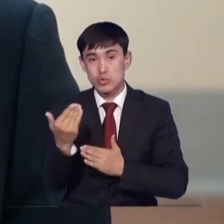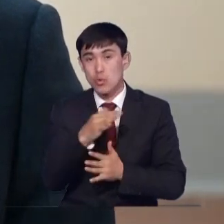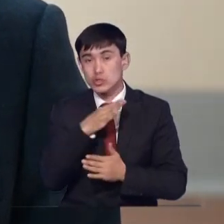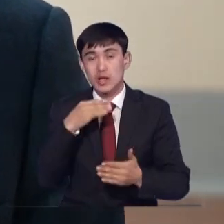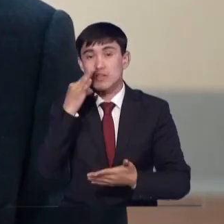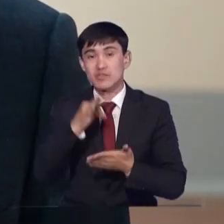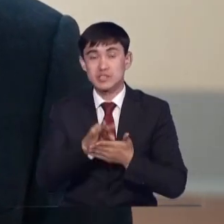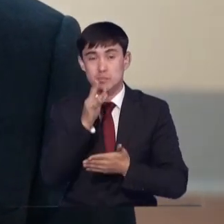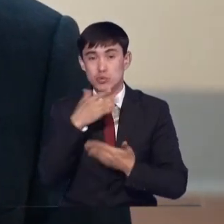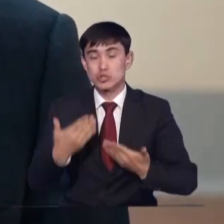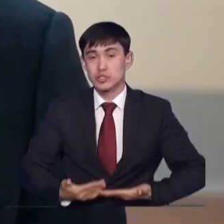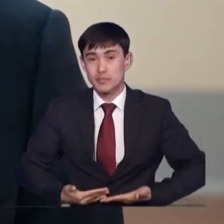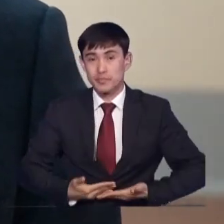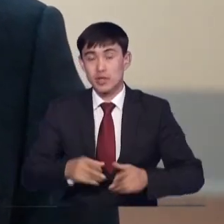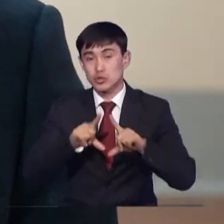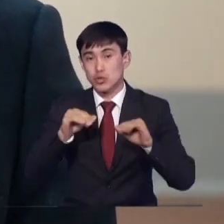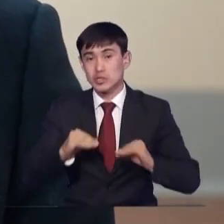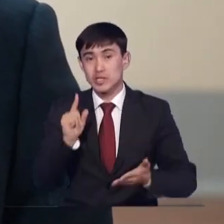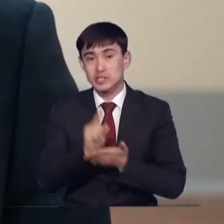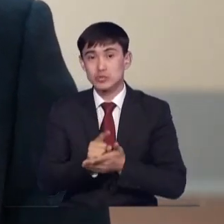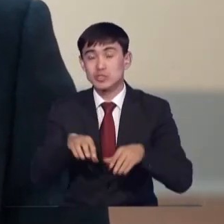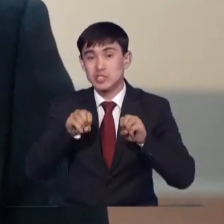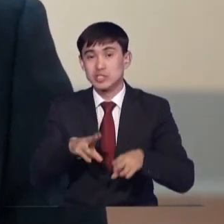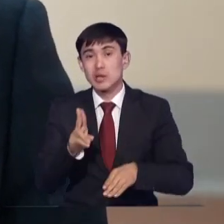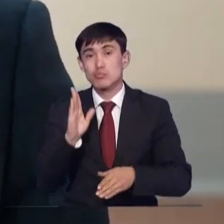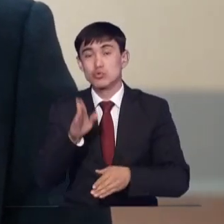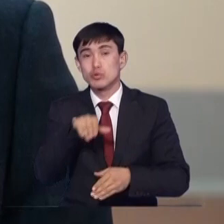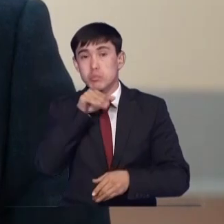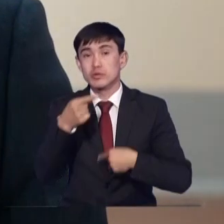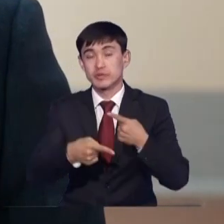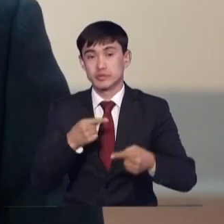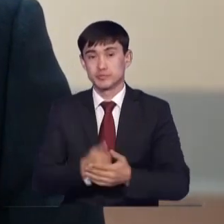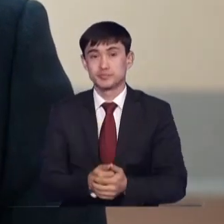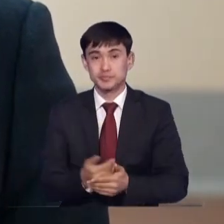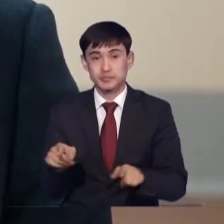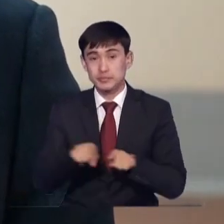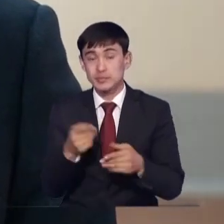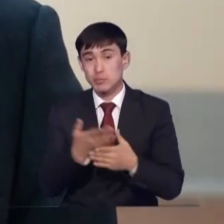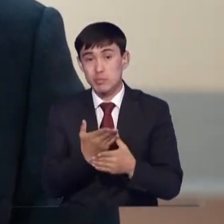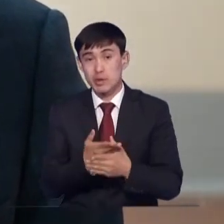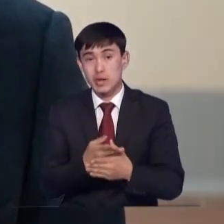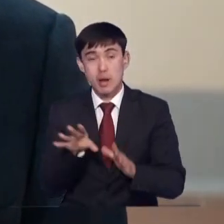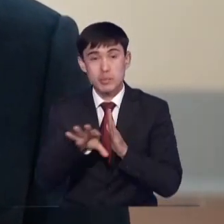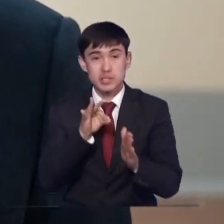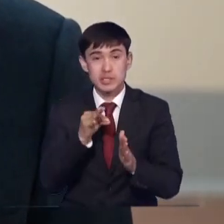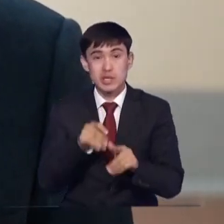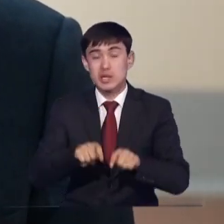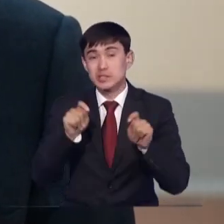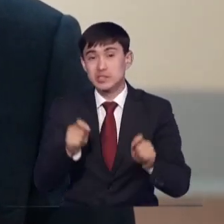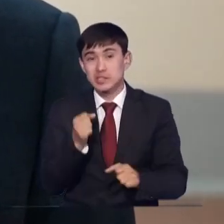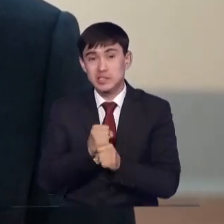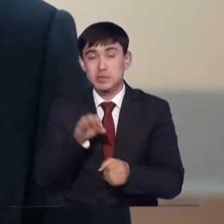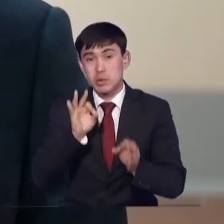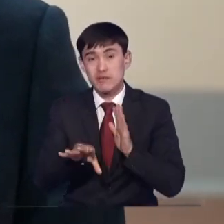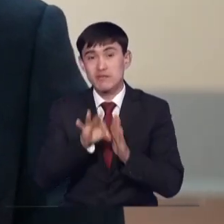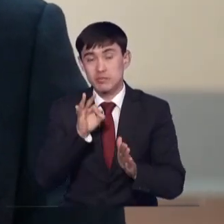очень ответственный период жизни перед школьники должны уже решить кем они хотят быть в будущем Мы также помогаем им определиться раскрыться и сделать